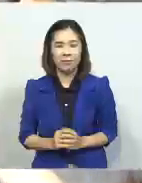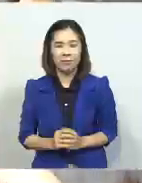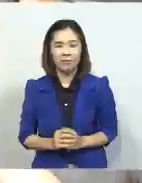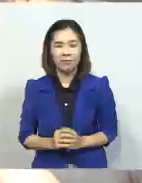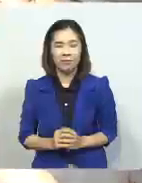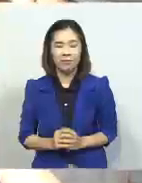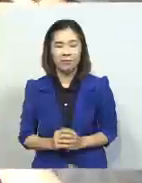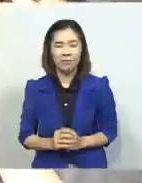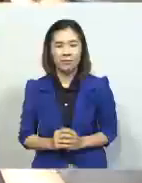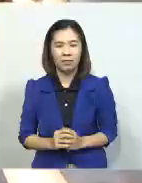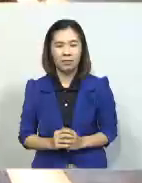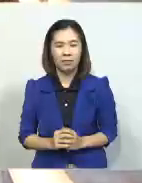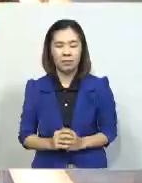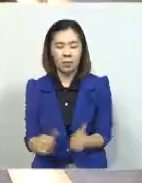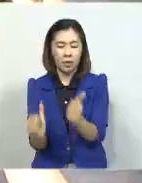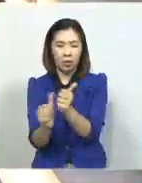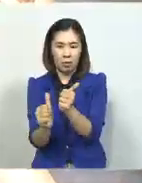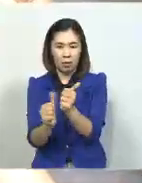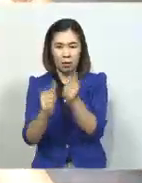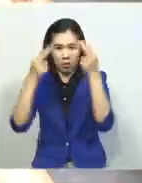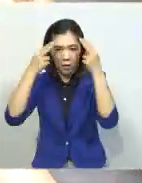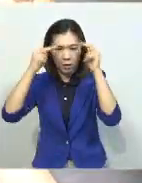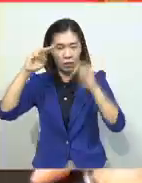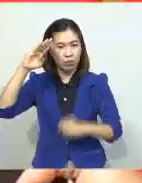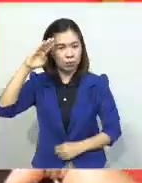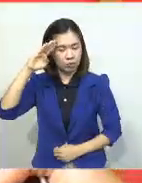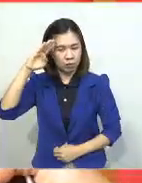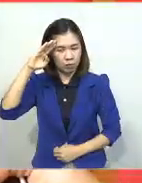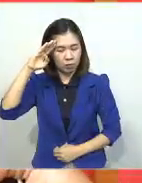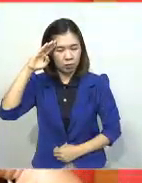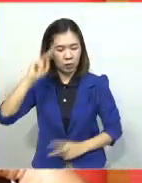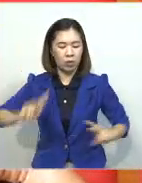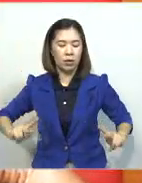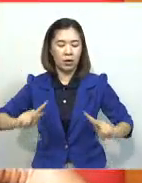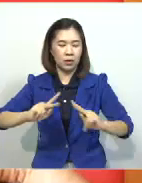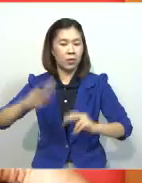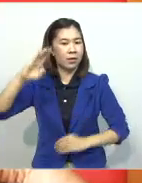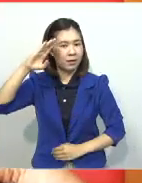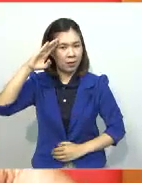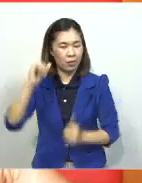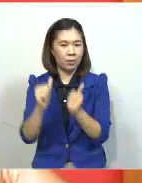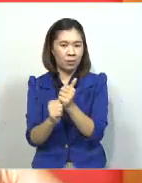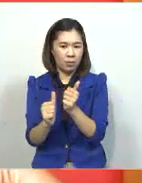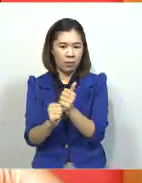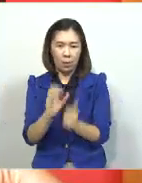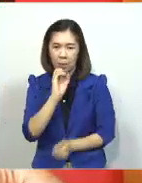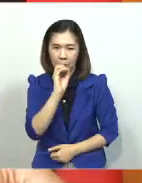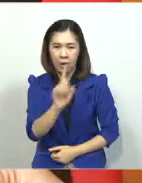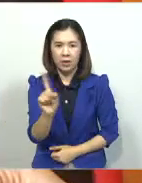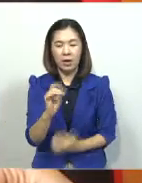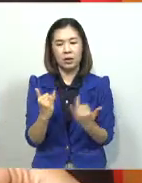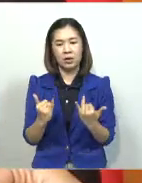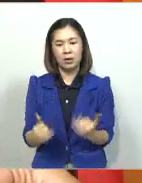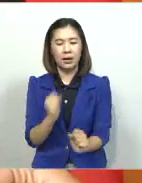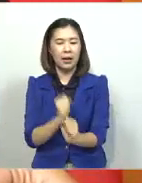ส่วนทางด้านพลเอกประวิตรวงษ์สุวรรณรองนายกรัฐมนตรีและรัฐมนตรีว่าการกระทรวงกลาโหมก็บอกว่ากองทัพได้เดินหน้